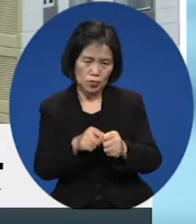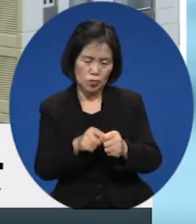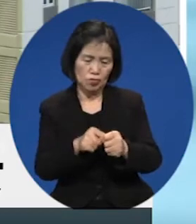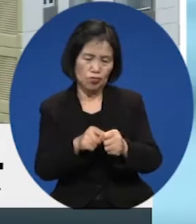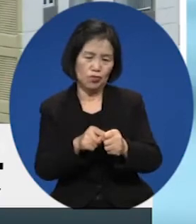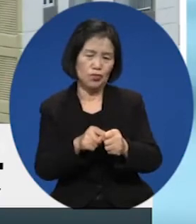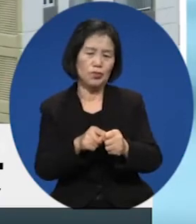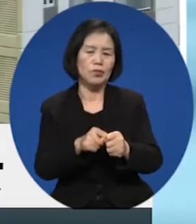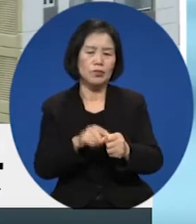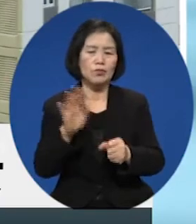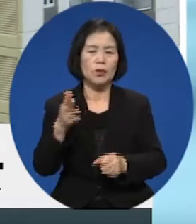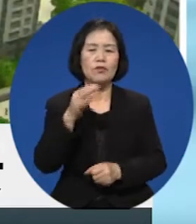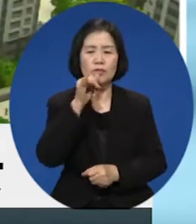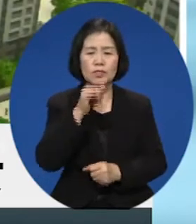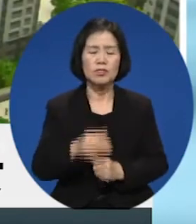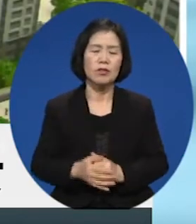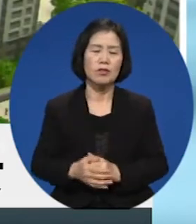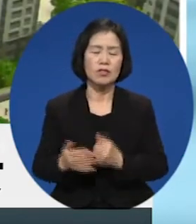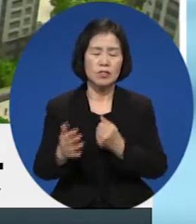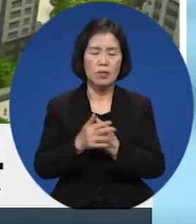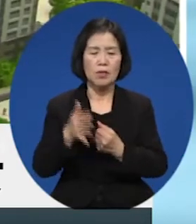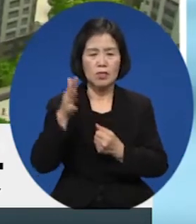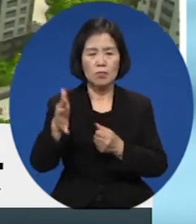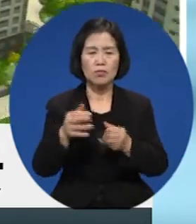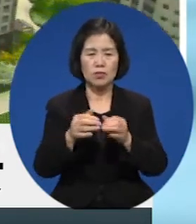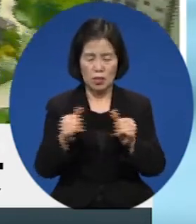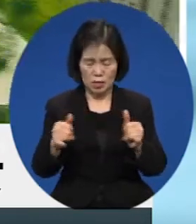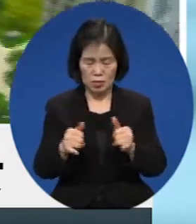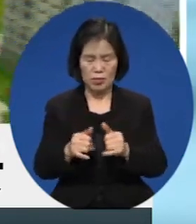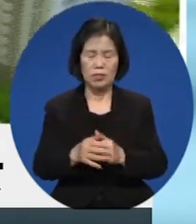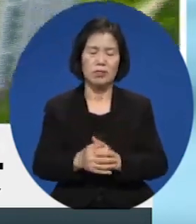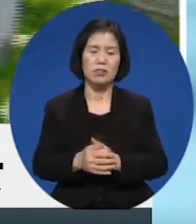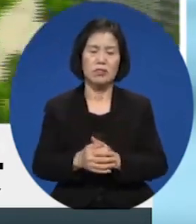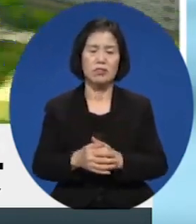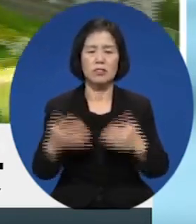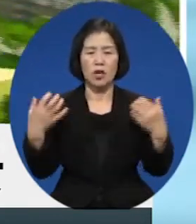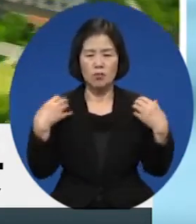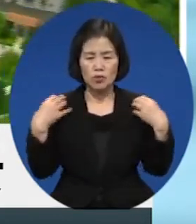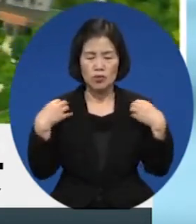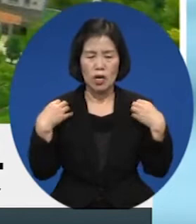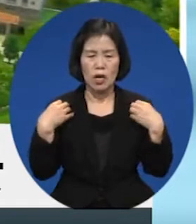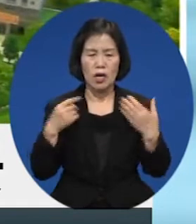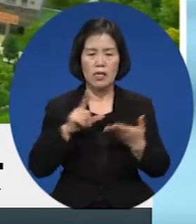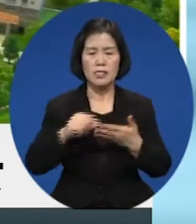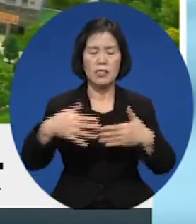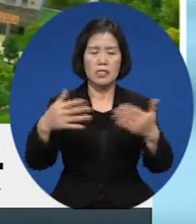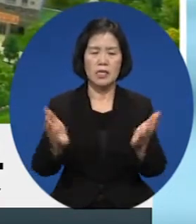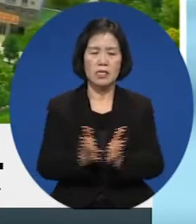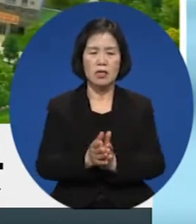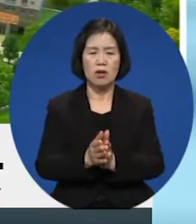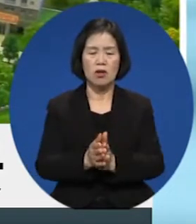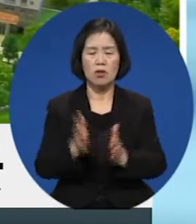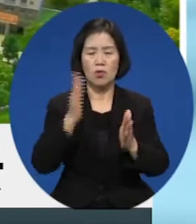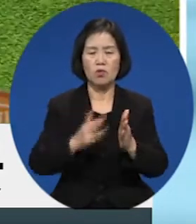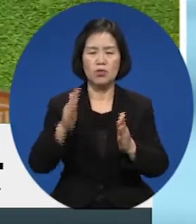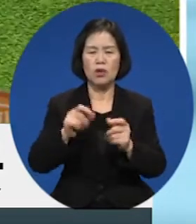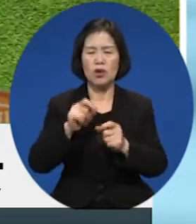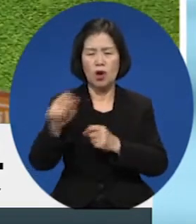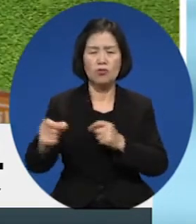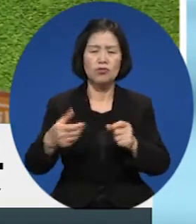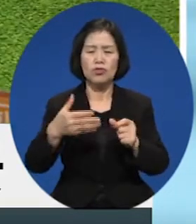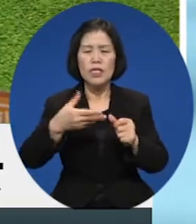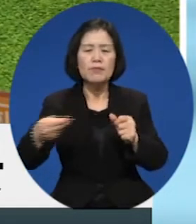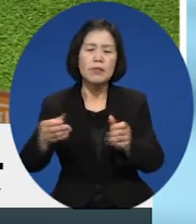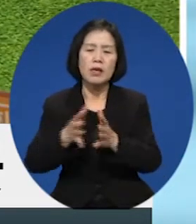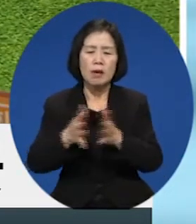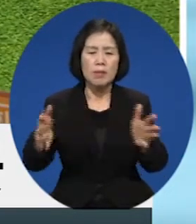있습니다 그 이게 전문가들은 정부나 지자체에서 현실성 있는 공적 연구 인데 방안 등을 고려해 볼 필요가 있다고